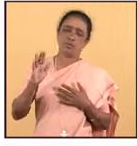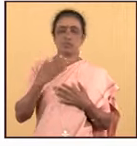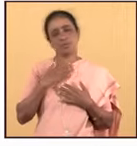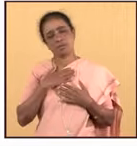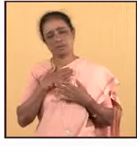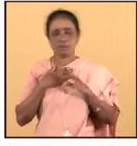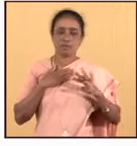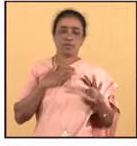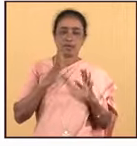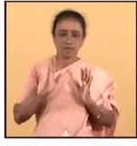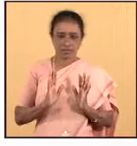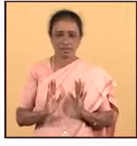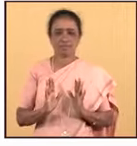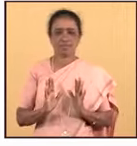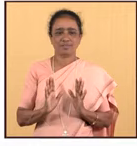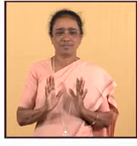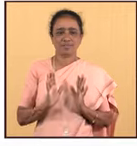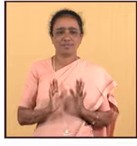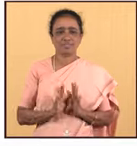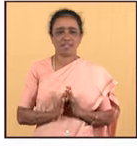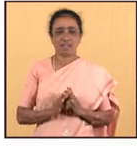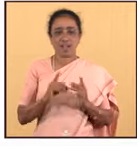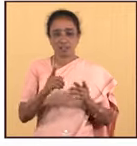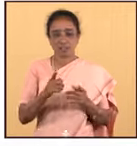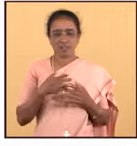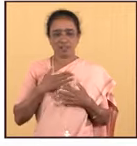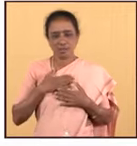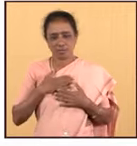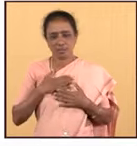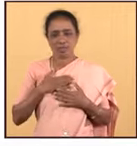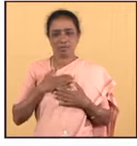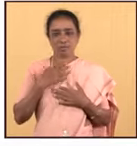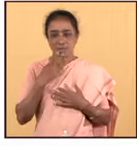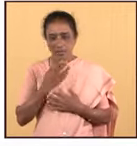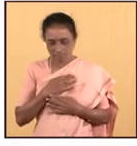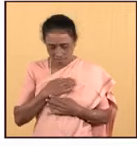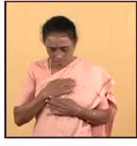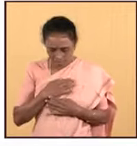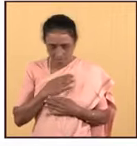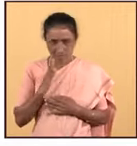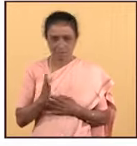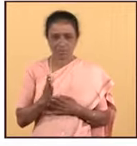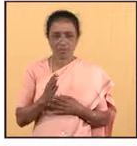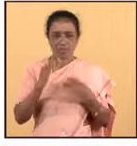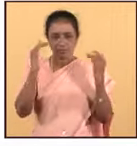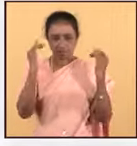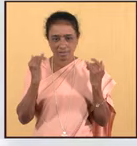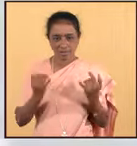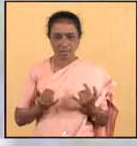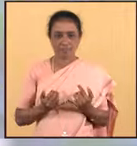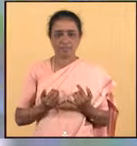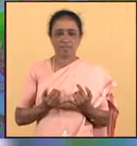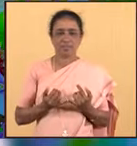விட்டு கொடுத்துதல். அப்போ சகிப்புத்தன்மை மட்டும் இல்லாமல் அவங்க மீது என்ன செய்யணும்? அதிக அக்கறை காட்டப்பட வேண்டும்.